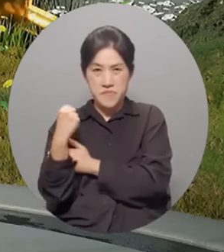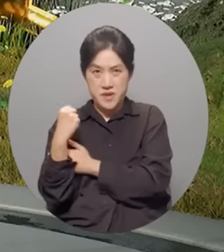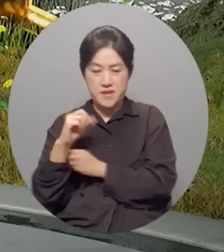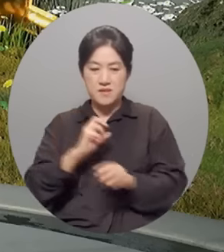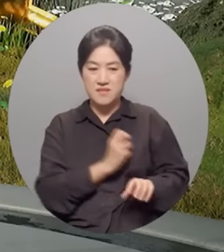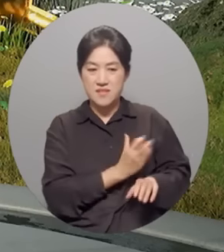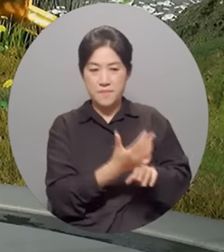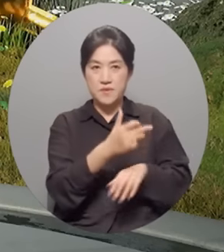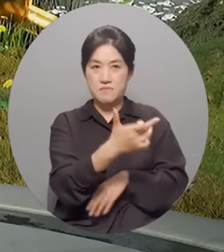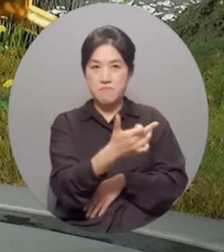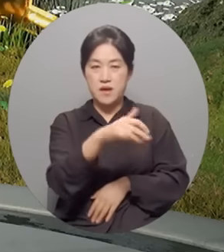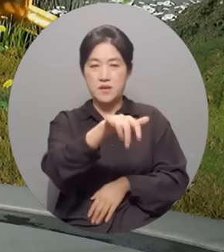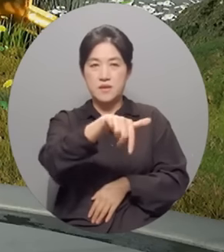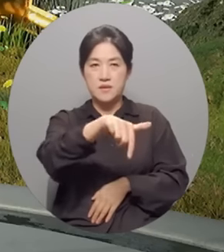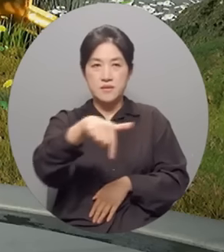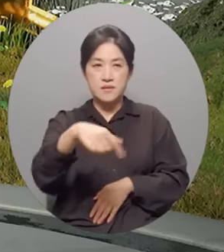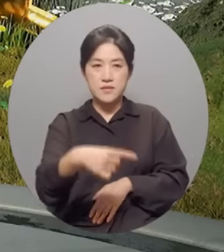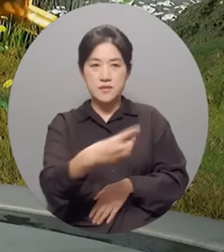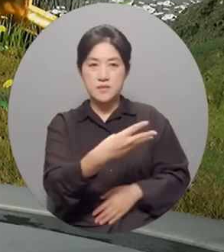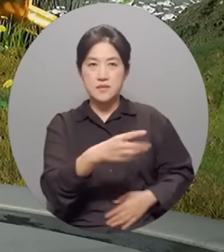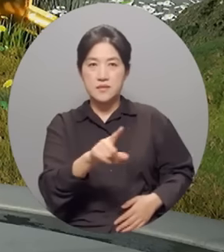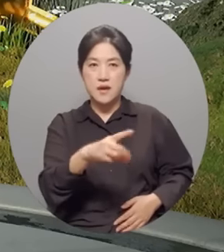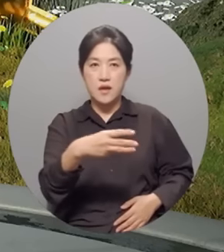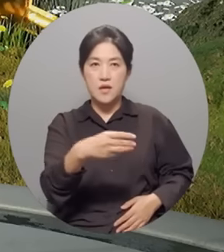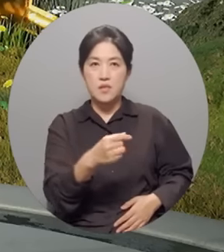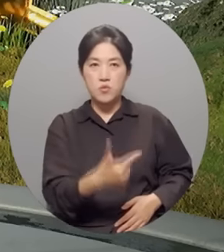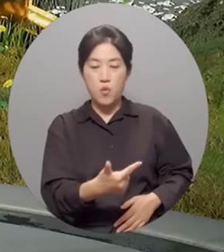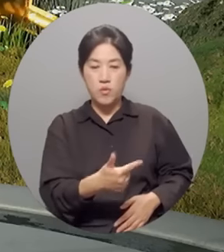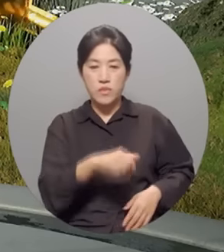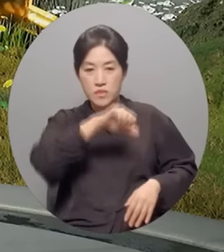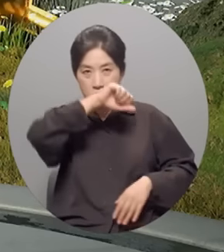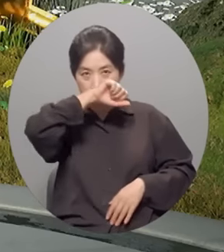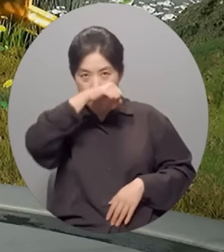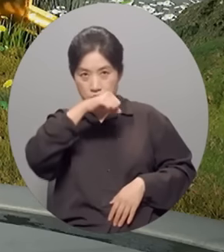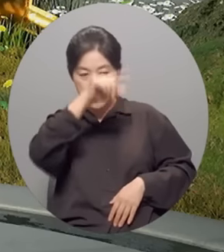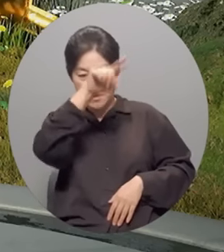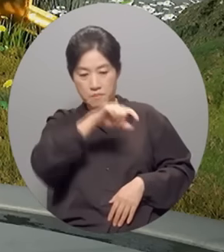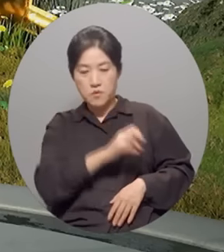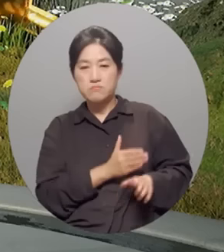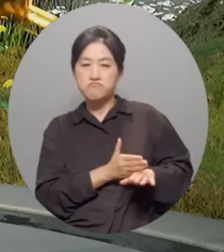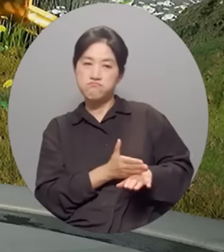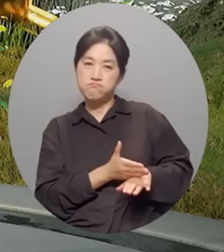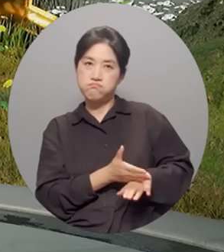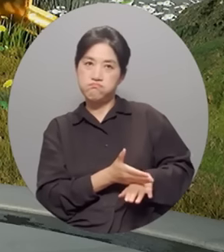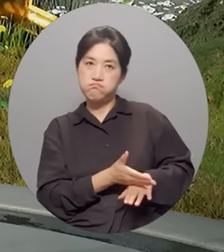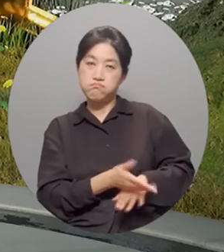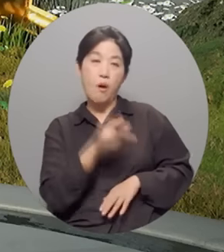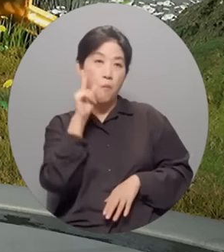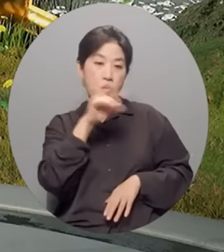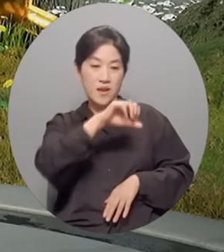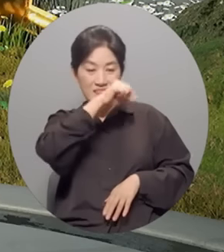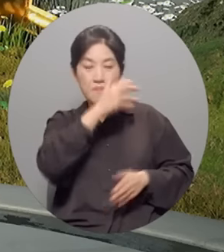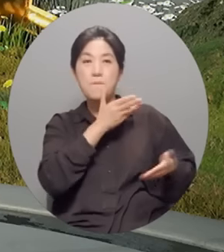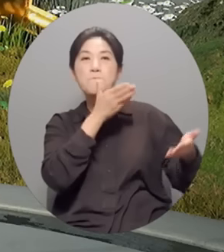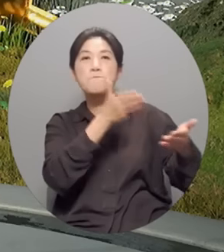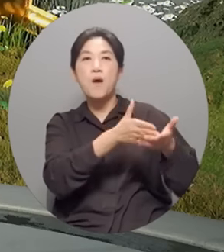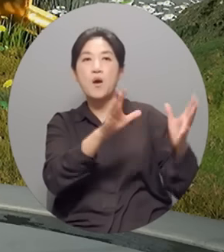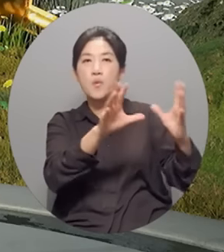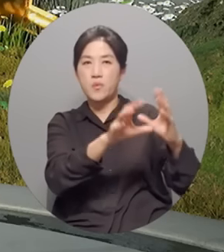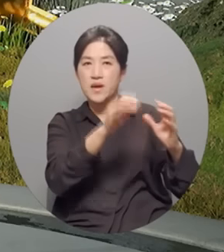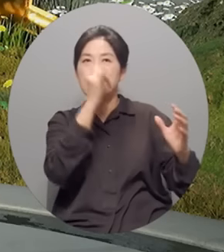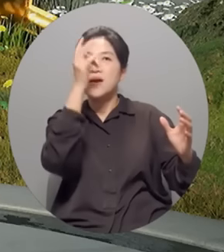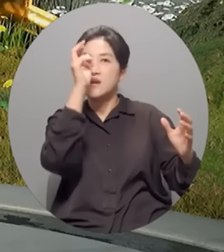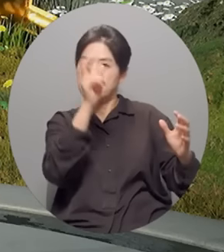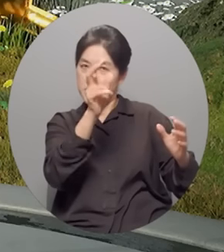18호 태풍 크라토 현재 타이완 남서쪽 부근 해상에서 느리게 이동 중입니다 모레 타이완에 상륙해 세력이 약해질 것으로